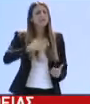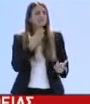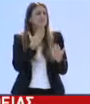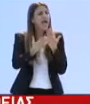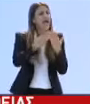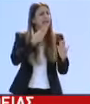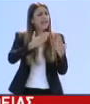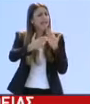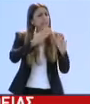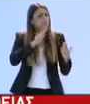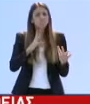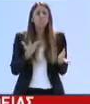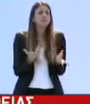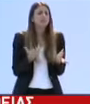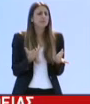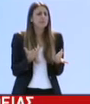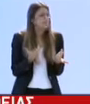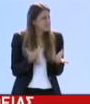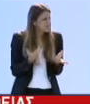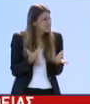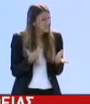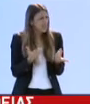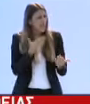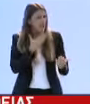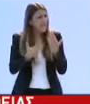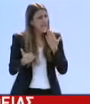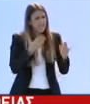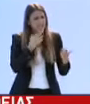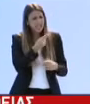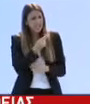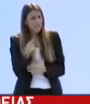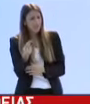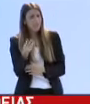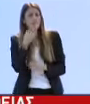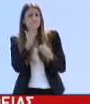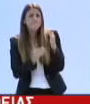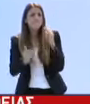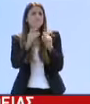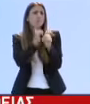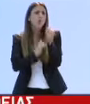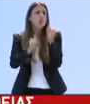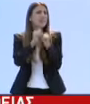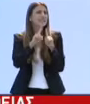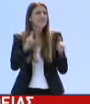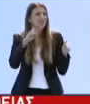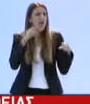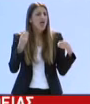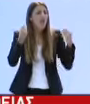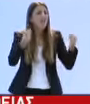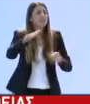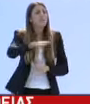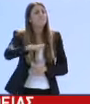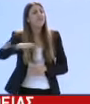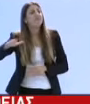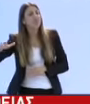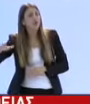μόνο να επιδοτείς τους μη προνομιούχους. Αλληλεγγύη είναι πάνω απ' όλα να δίνεις στα παιδιά